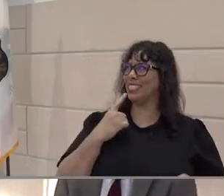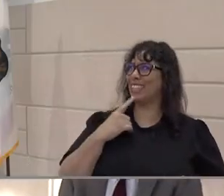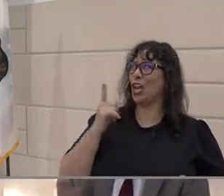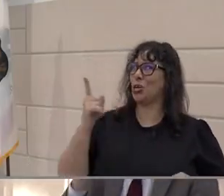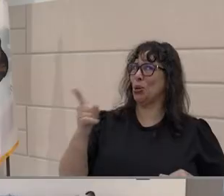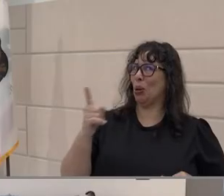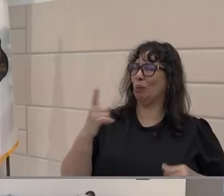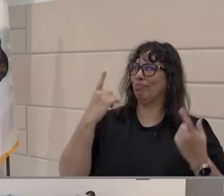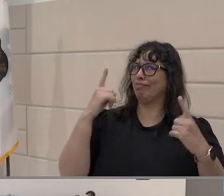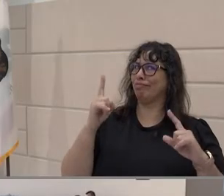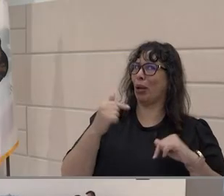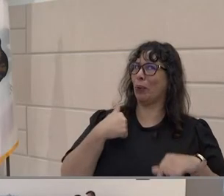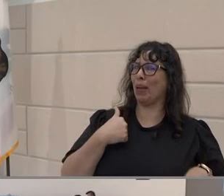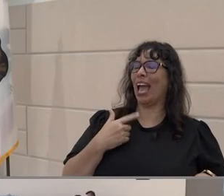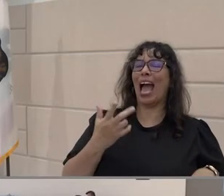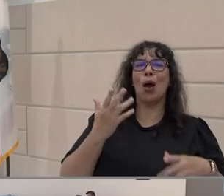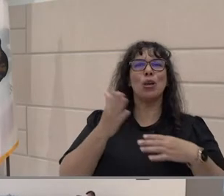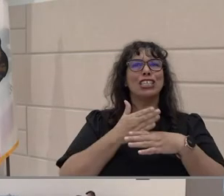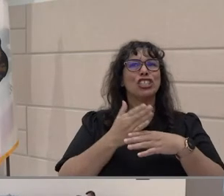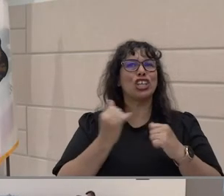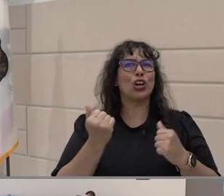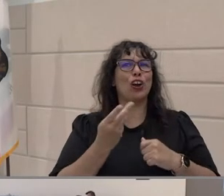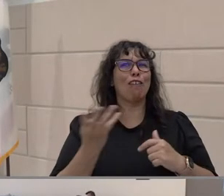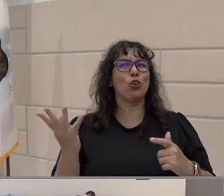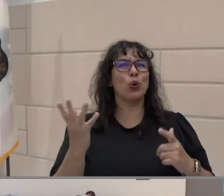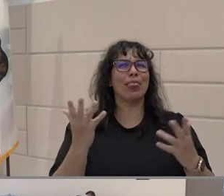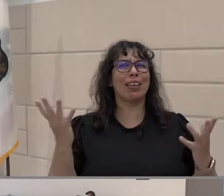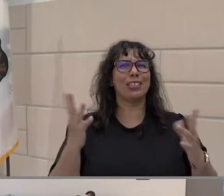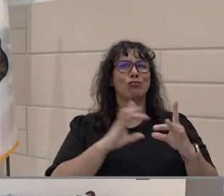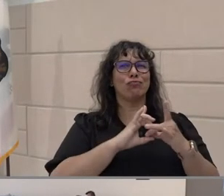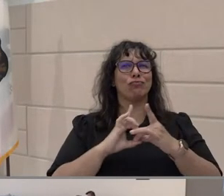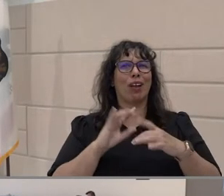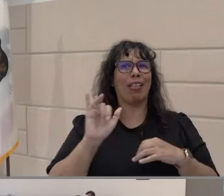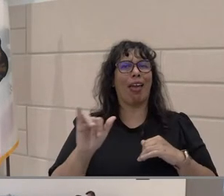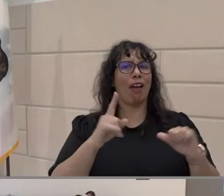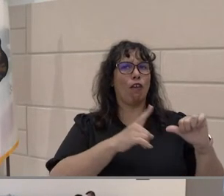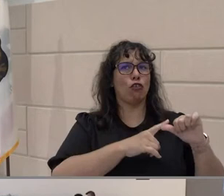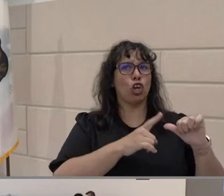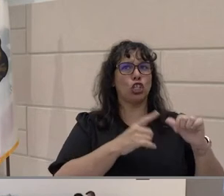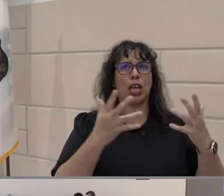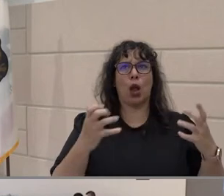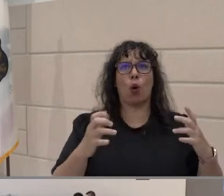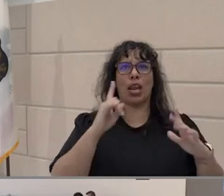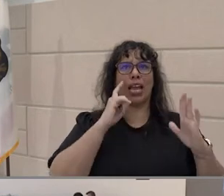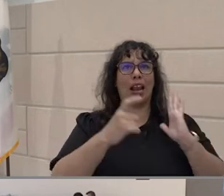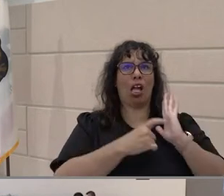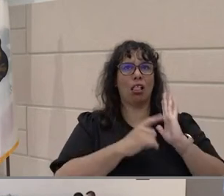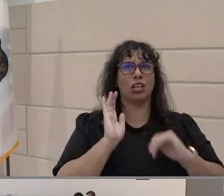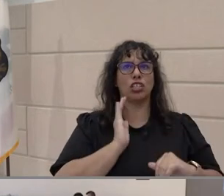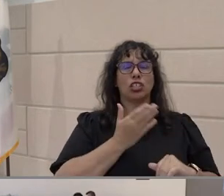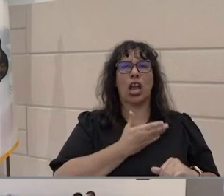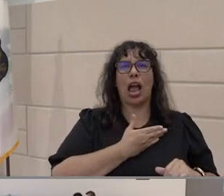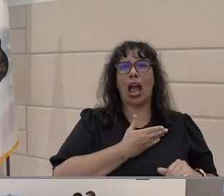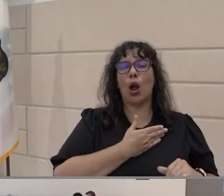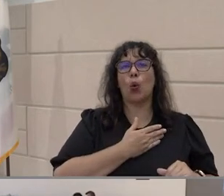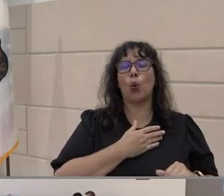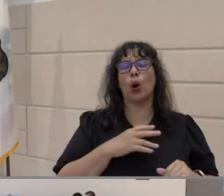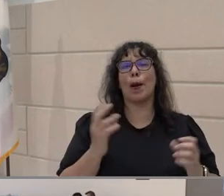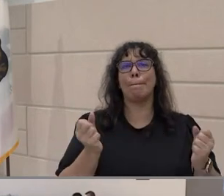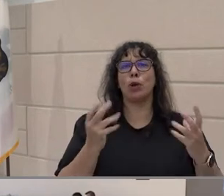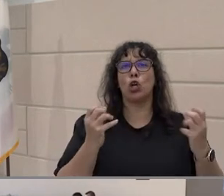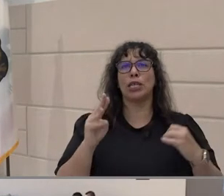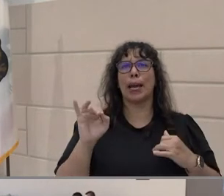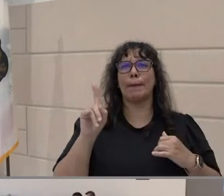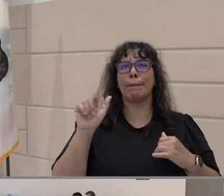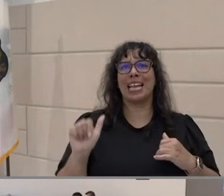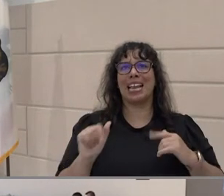ដុកទ័របេកឺគាត់មានអ្វីដែលចង់ចែករំលែកគឺថាទីជាបឋមសូម